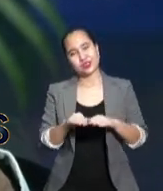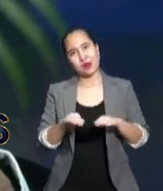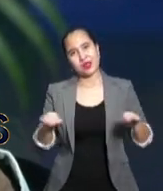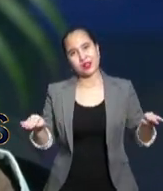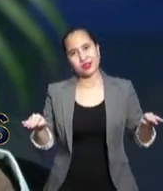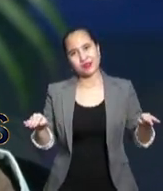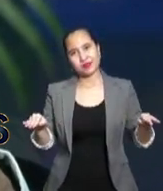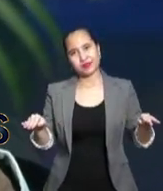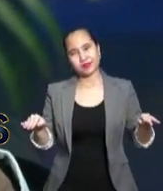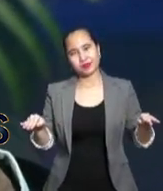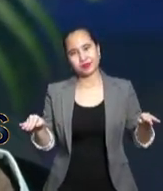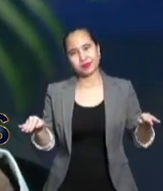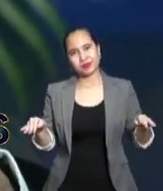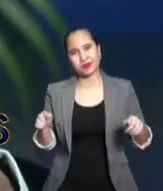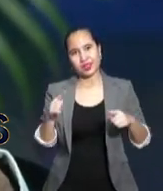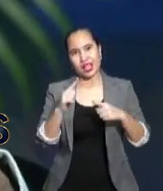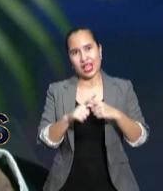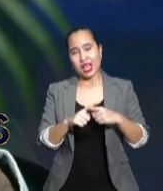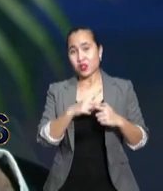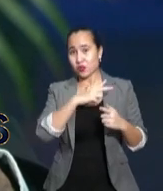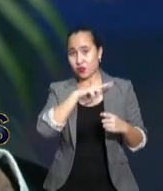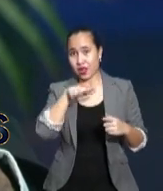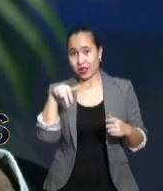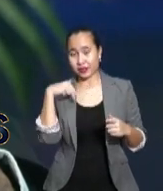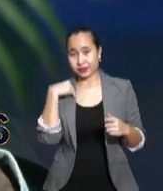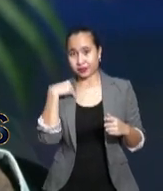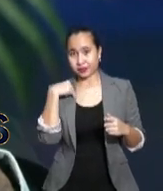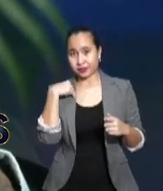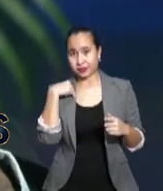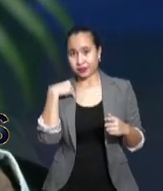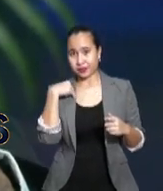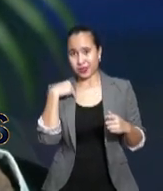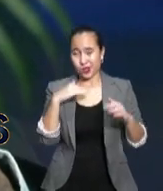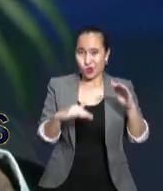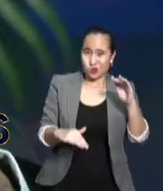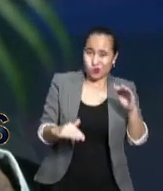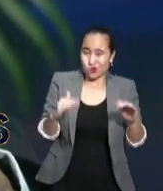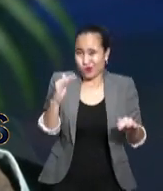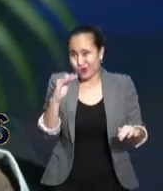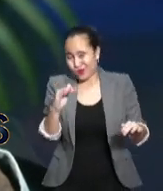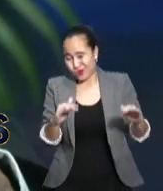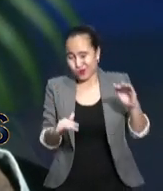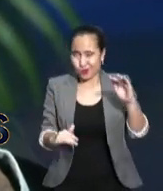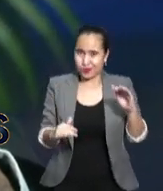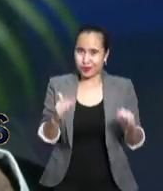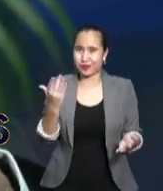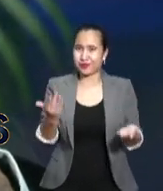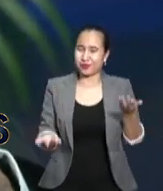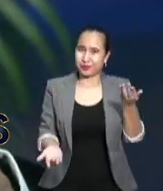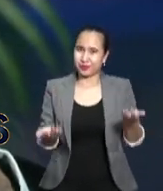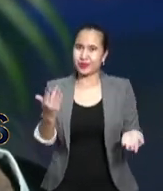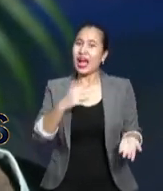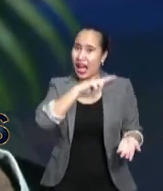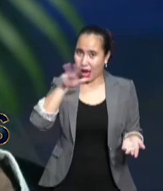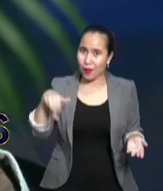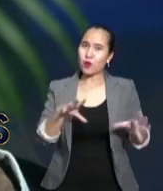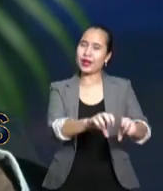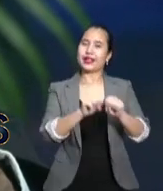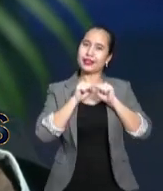gaan, wanneer die koers onrustig wordt, dan moet ik zo zeggen, gaan we ook